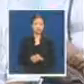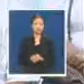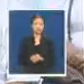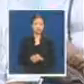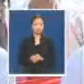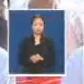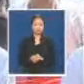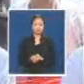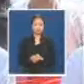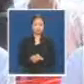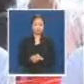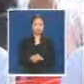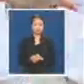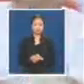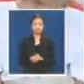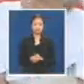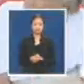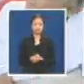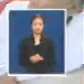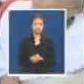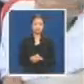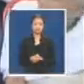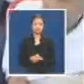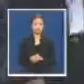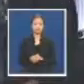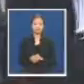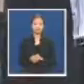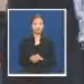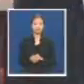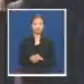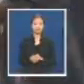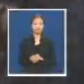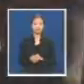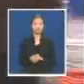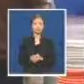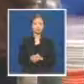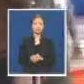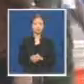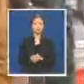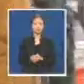We'll be right back.